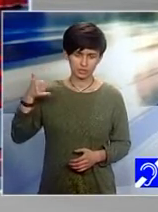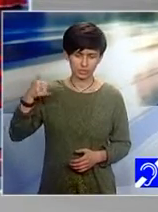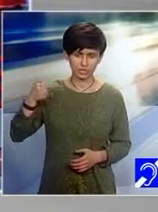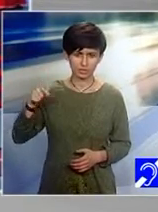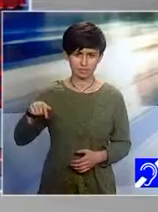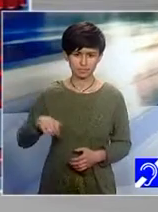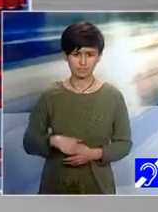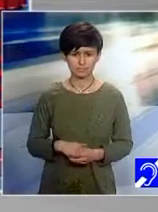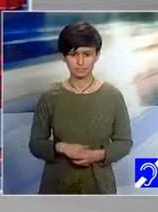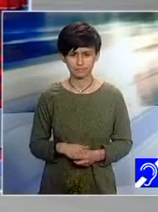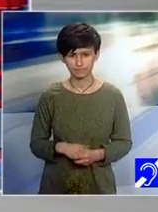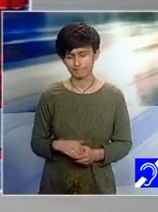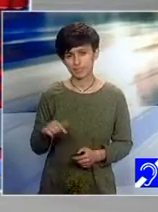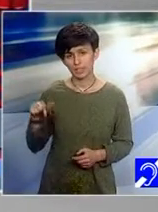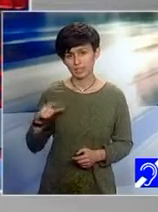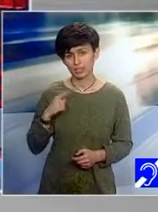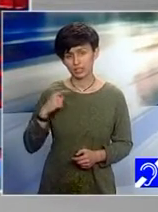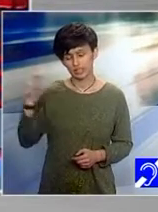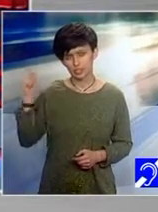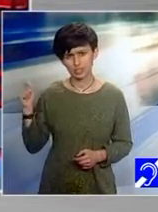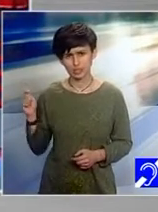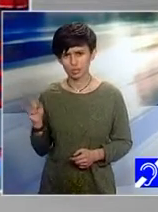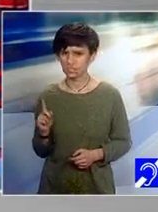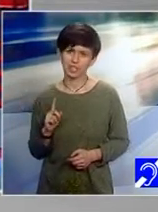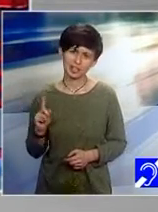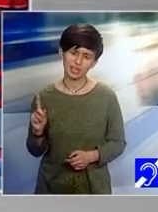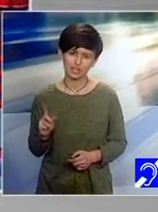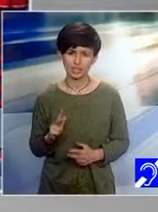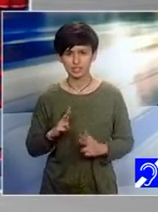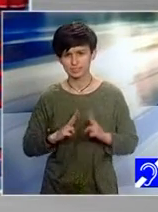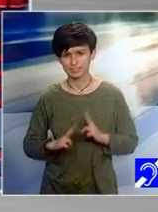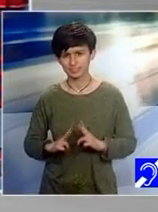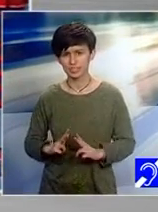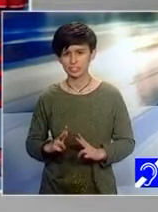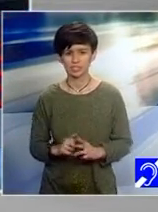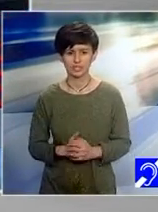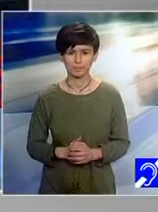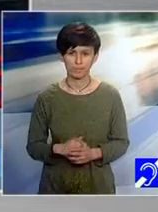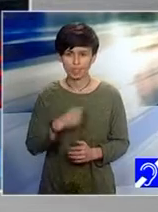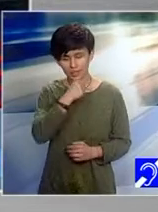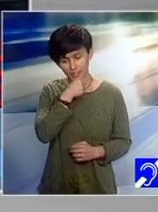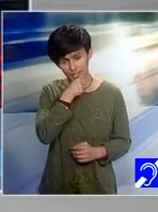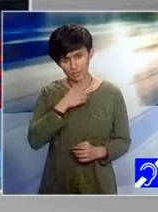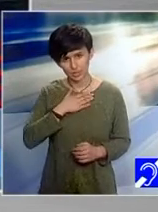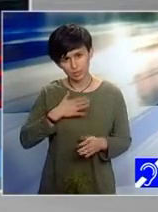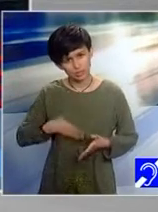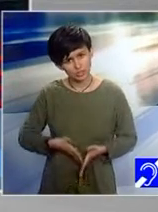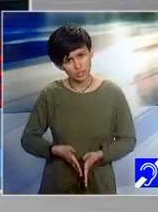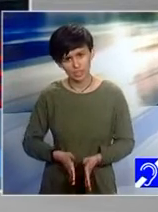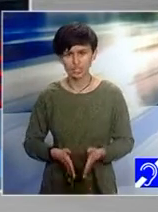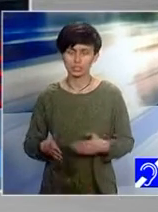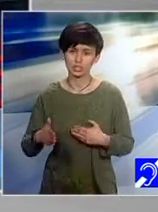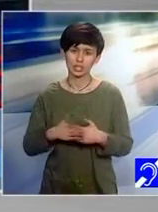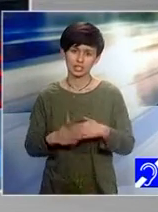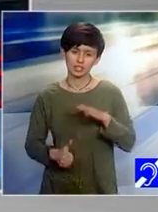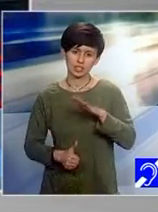destul de nepacifistă, hai să-i spun așa, față de tot ce înseamnă armenii. Bunicul meu s-a născut în Azerbaijan, lângă